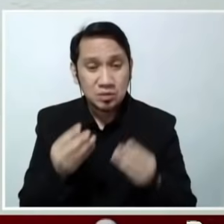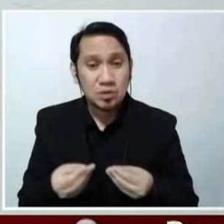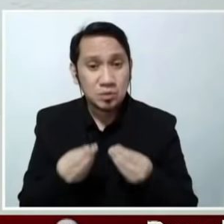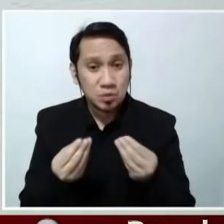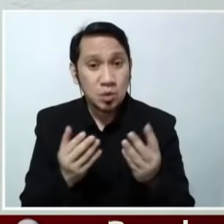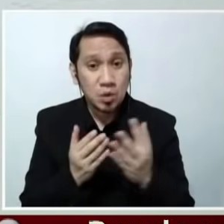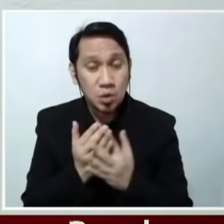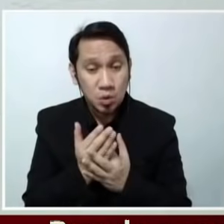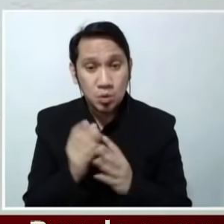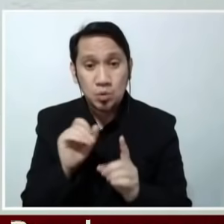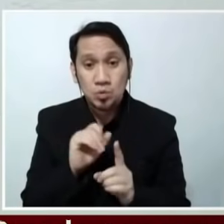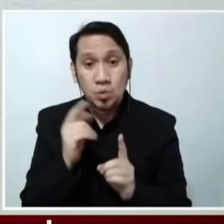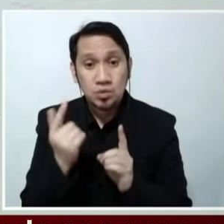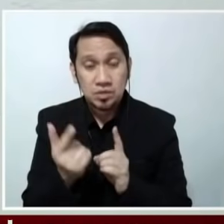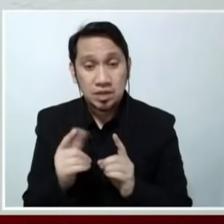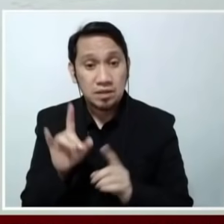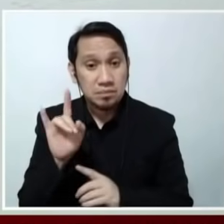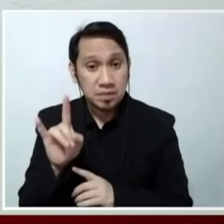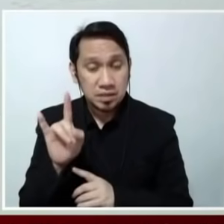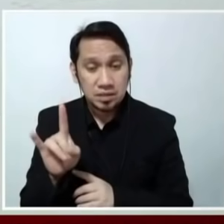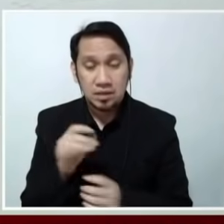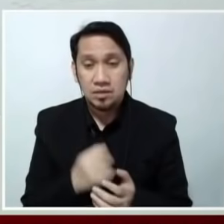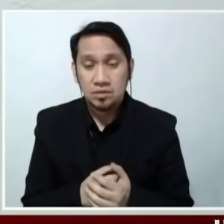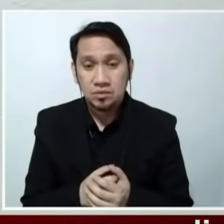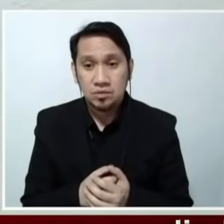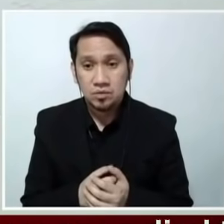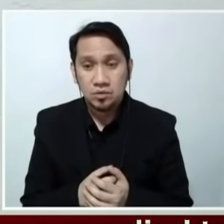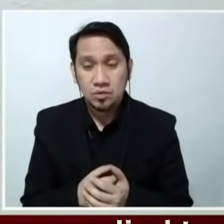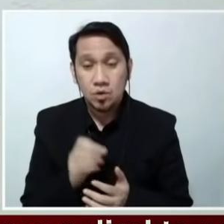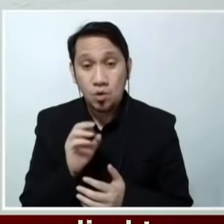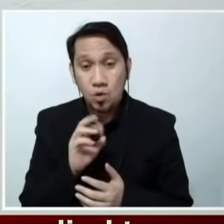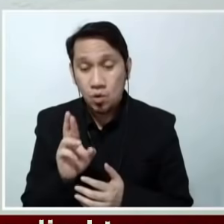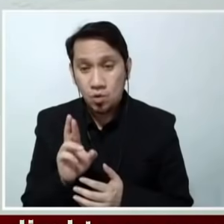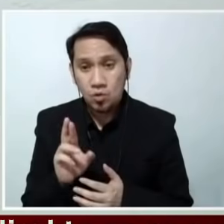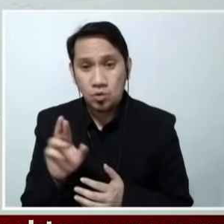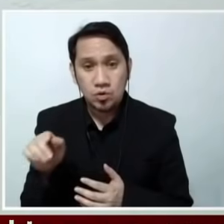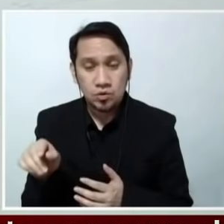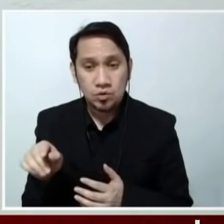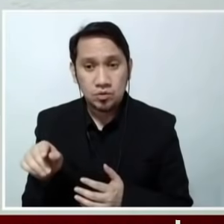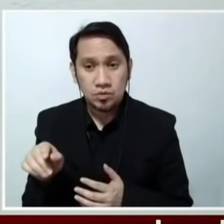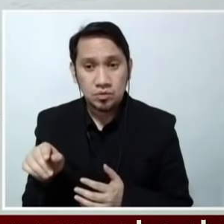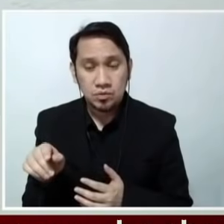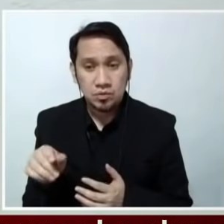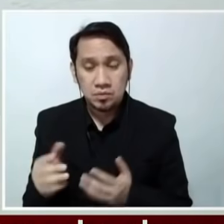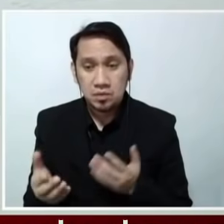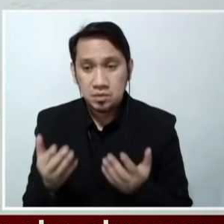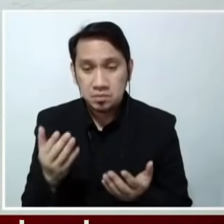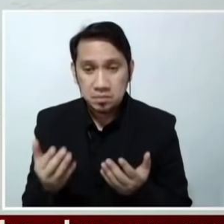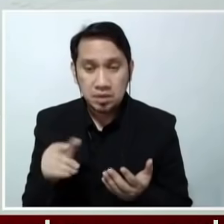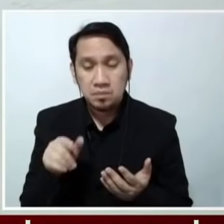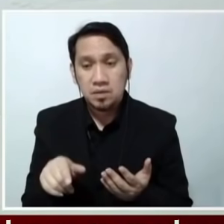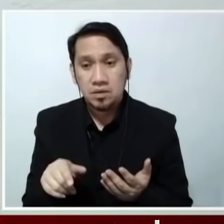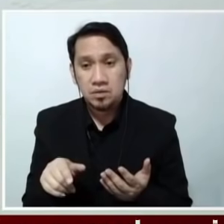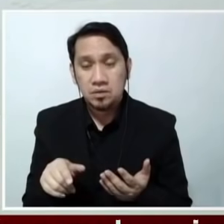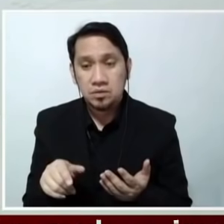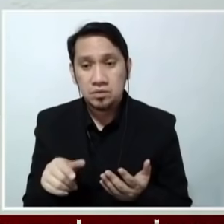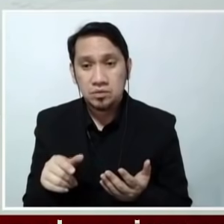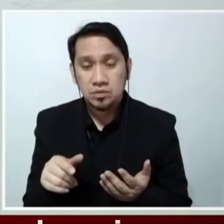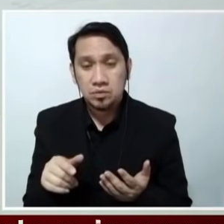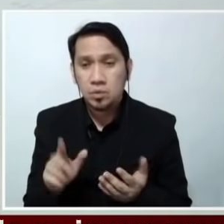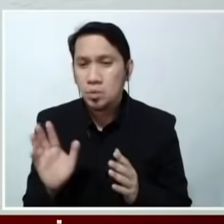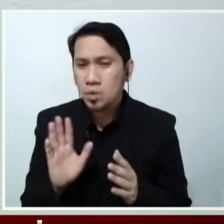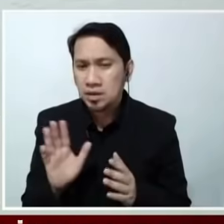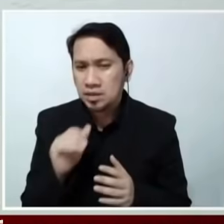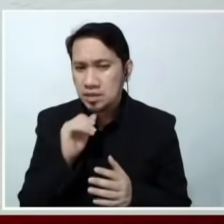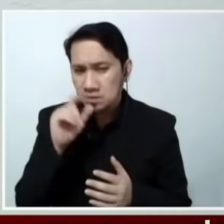social media and not through through official channels. Mga website facilities ng government. Huwag na tayo